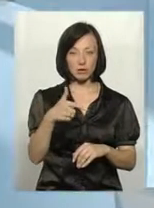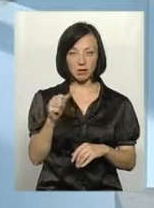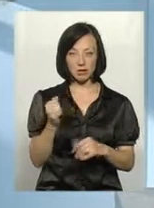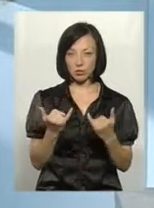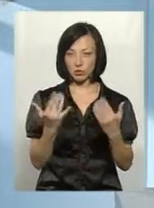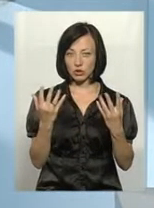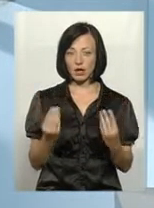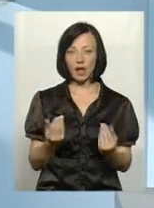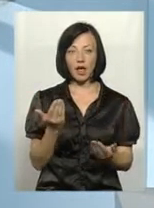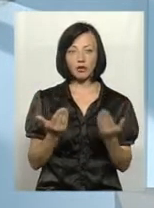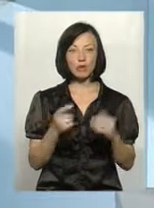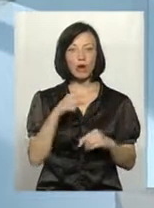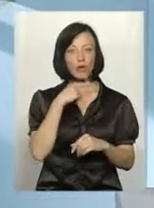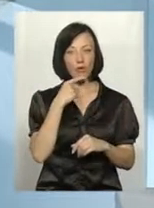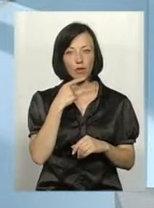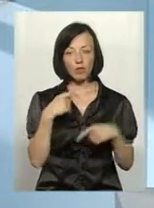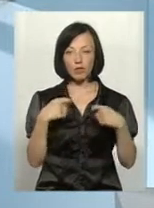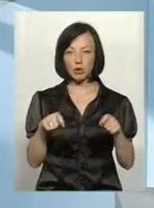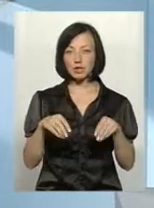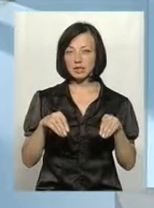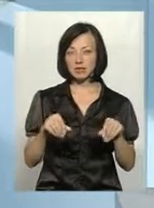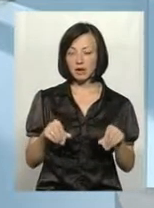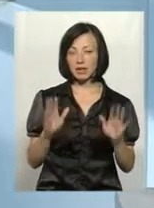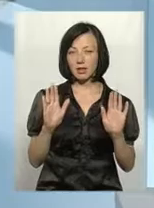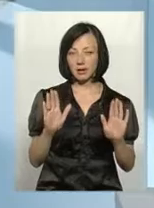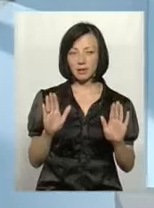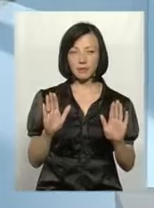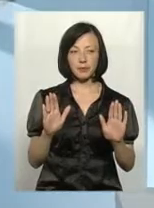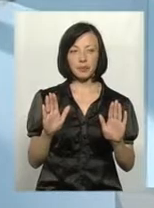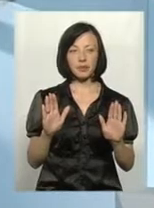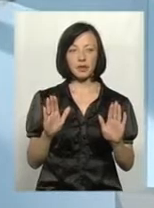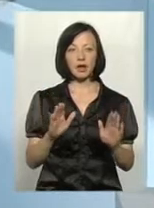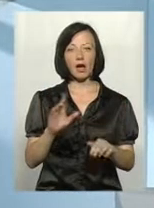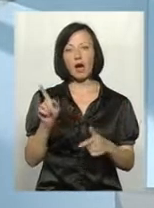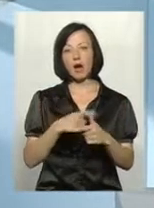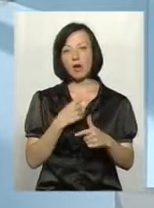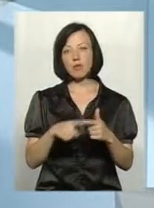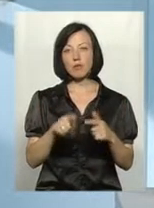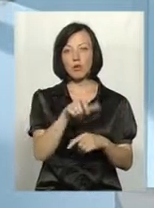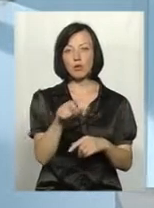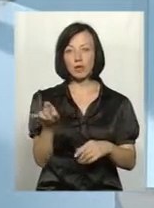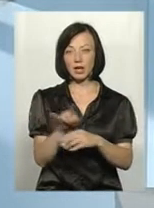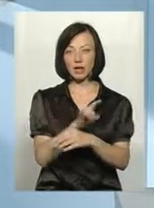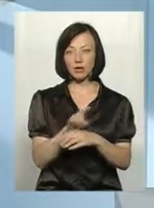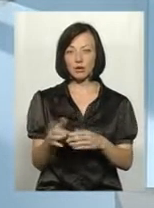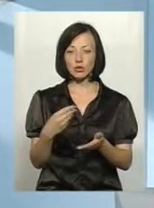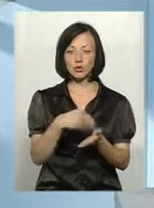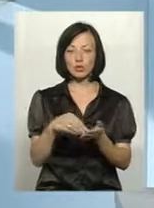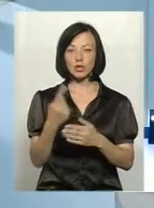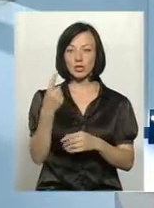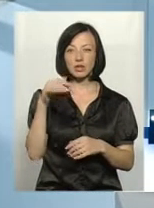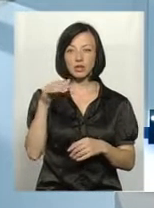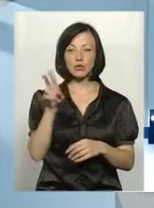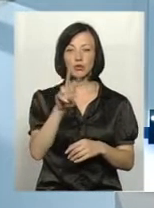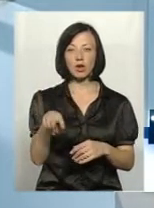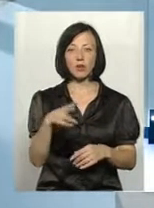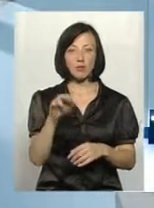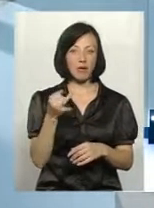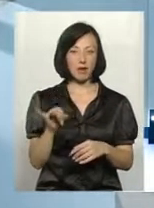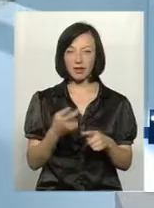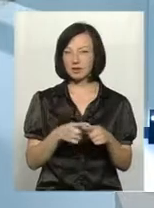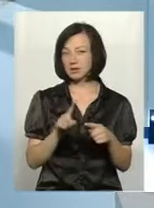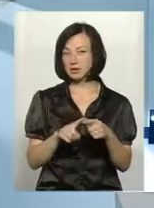знаєте, якщо ми говоримо продаж землі, ринок землі, або людей надурять в селі селян і скуплять по 1000 доларів за пай, тобто